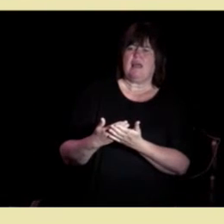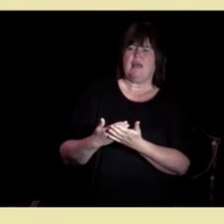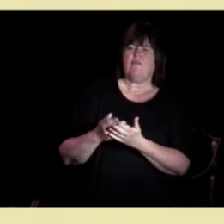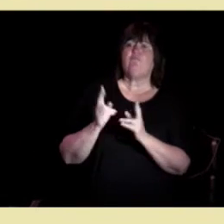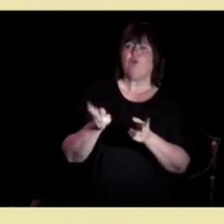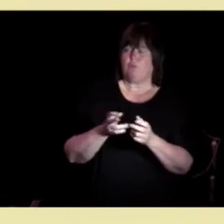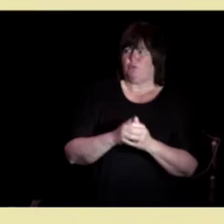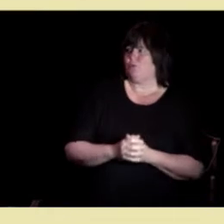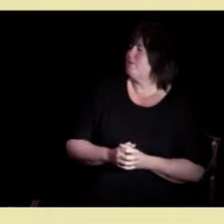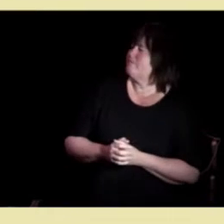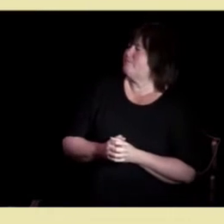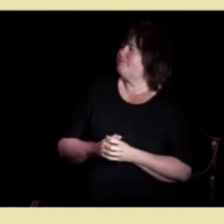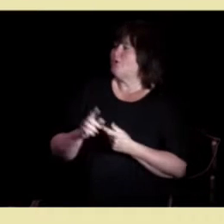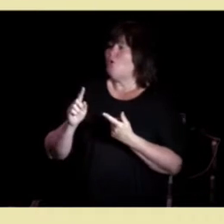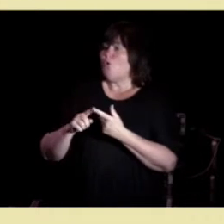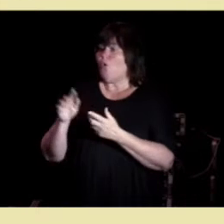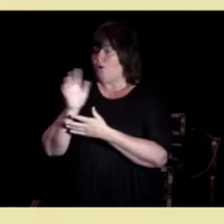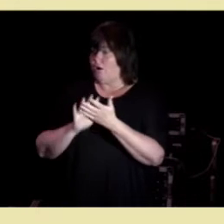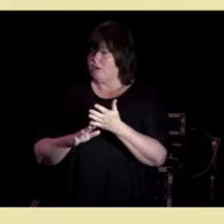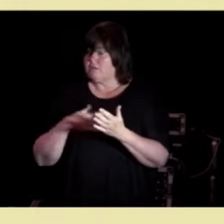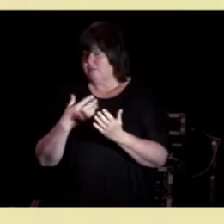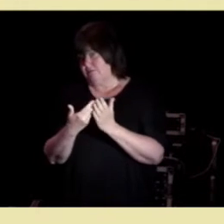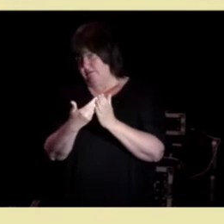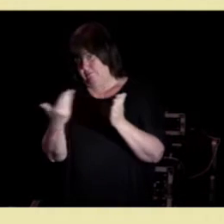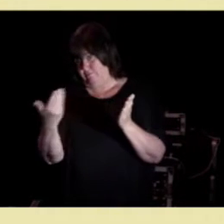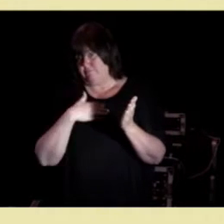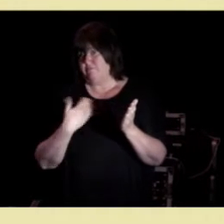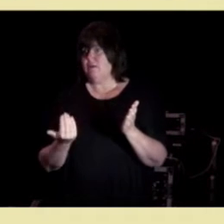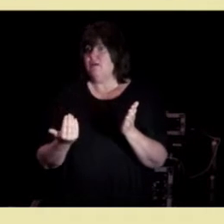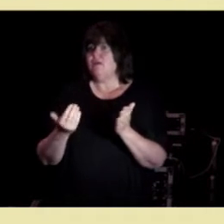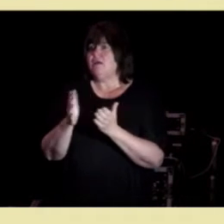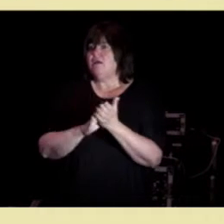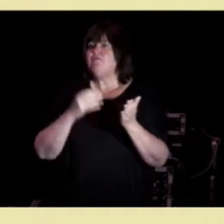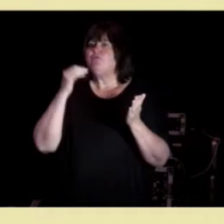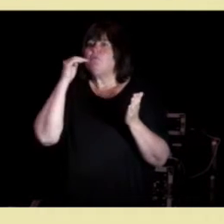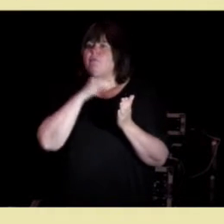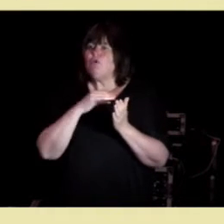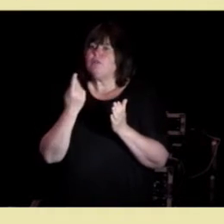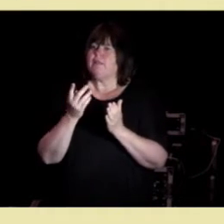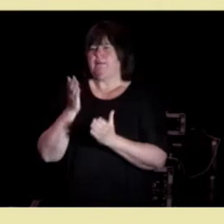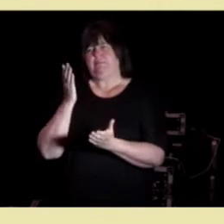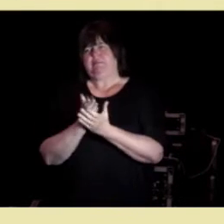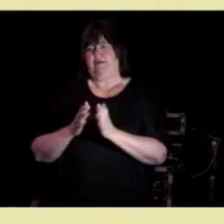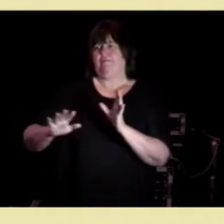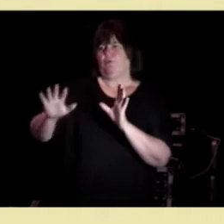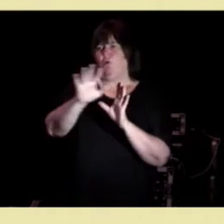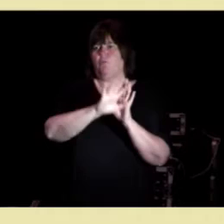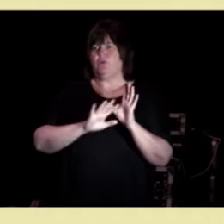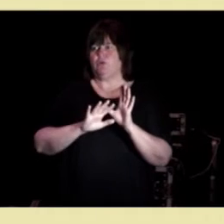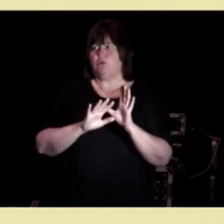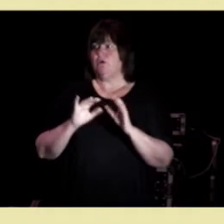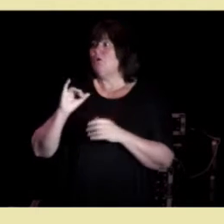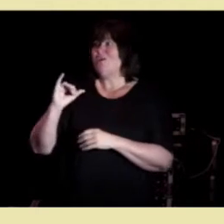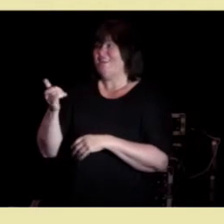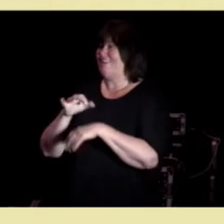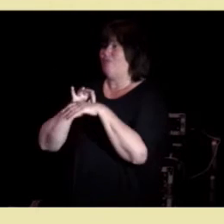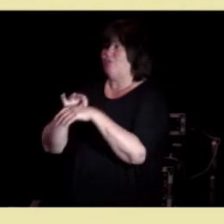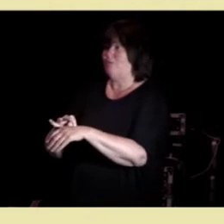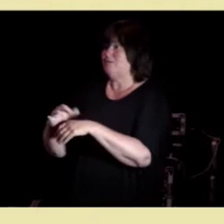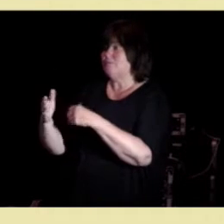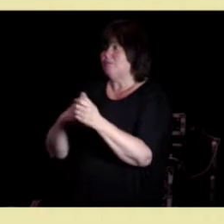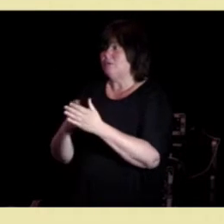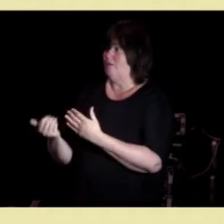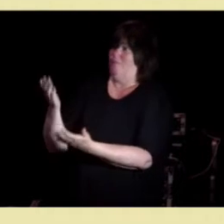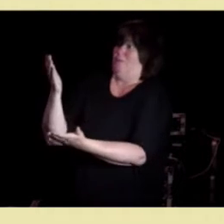fordelen at det fremstiller forbruket for en befolkning i et gitt område, og ikke for pasienter behandlet ved en